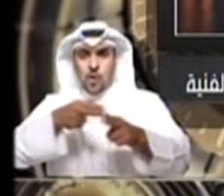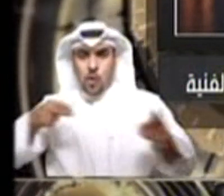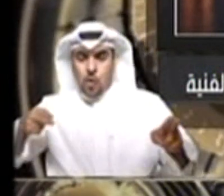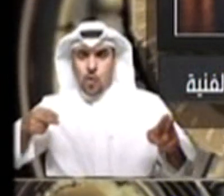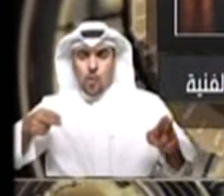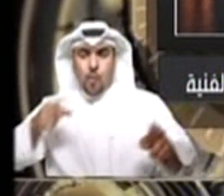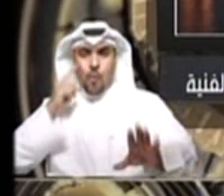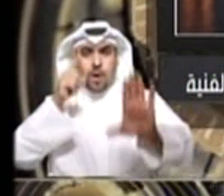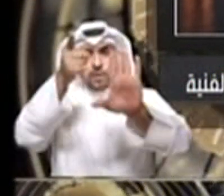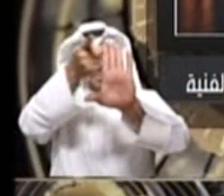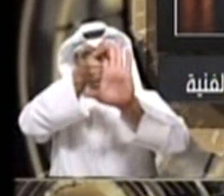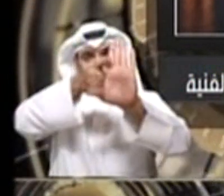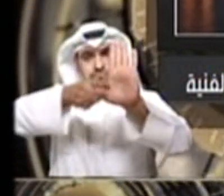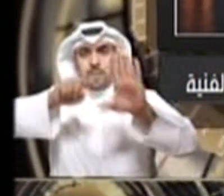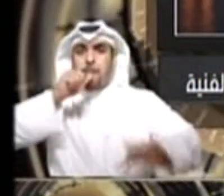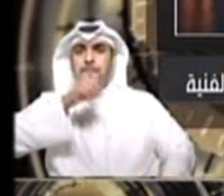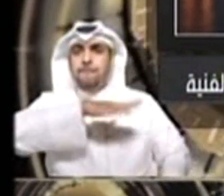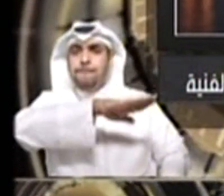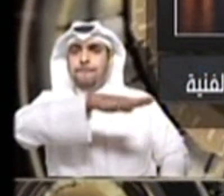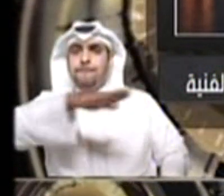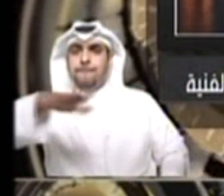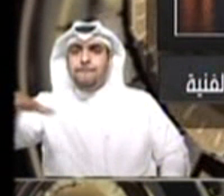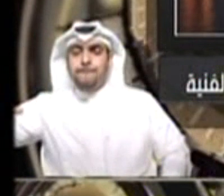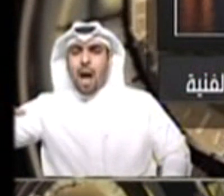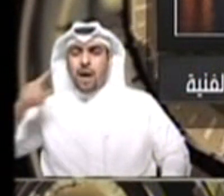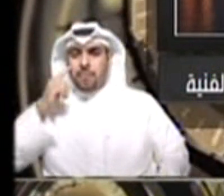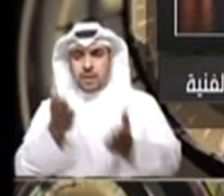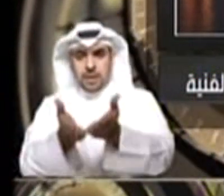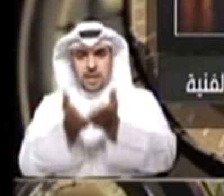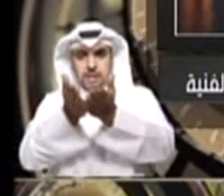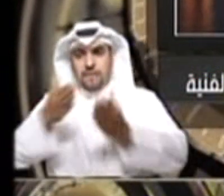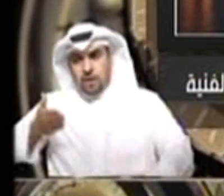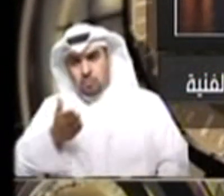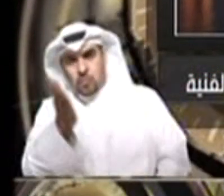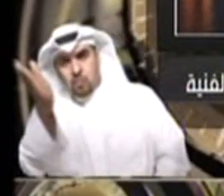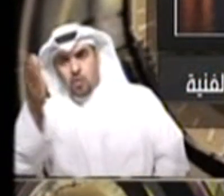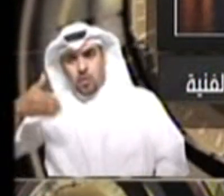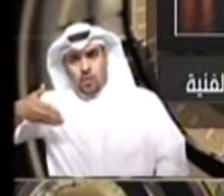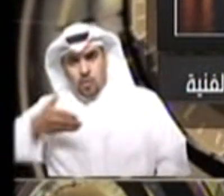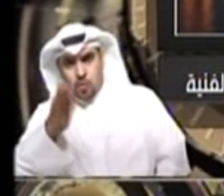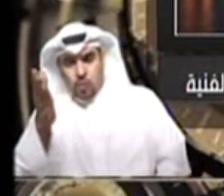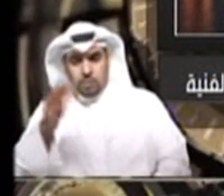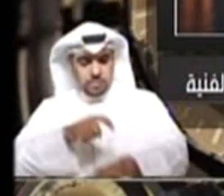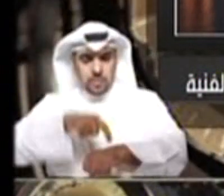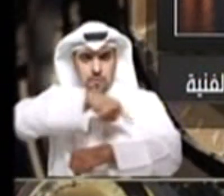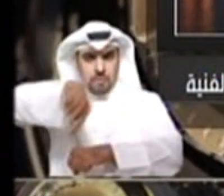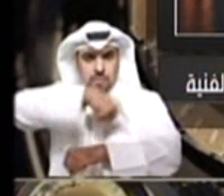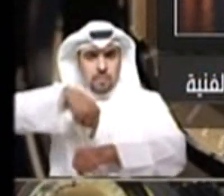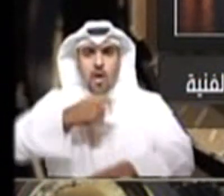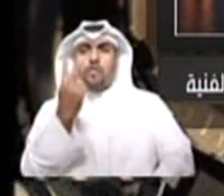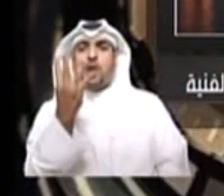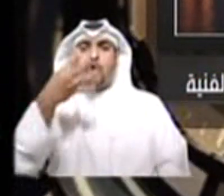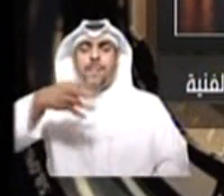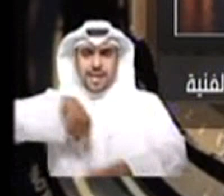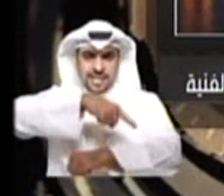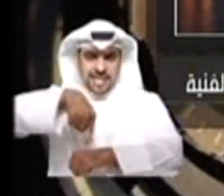او ميناء شويخ، وهذا يمكن جاري التحقق من اي حوادث خلال 48 ساعه الماضيه.